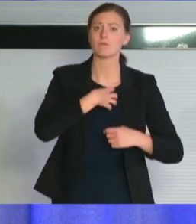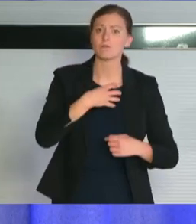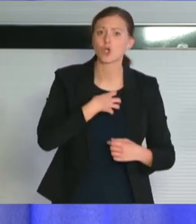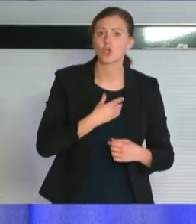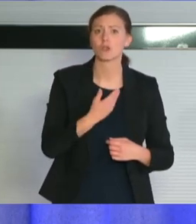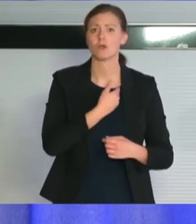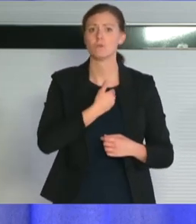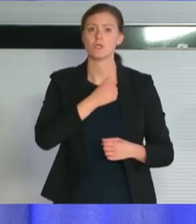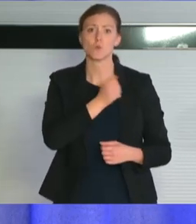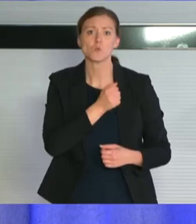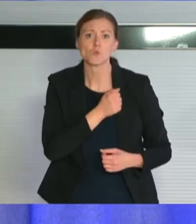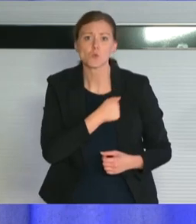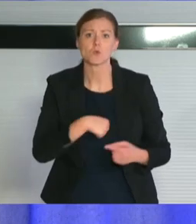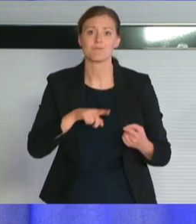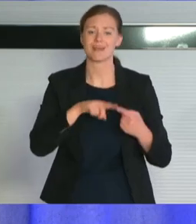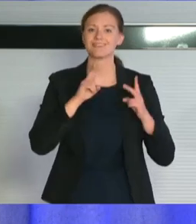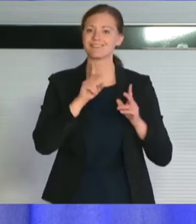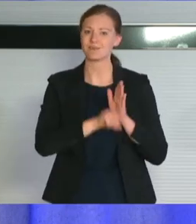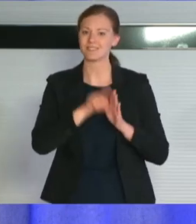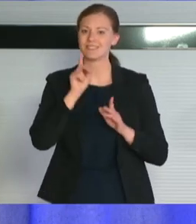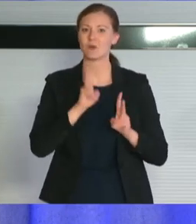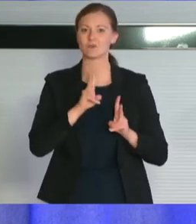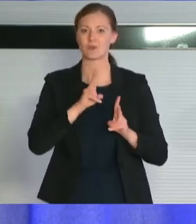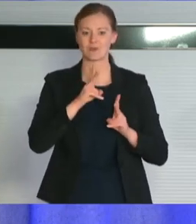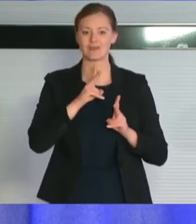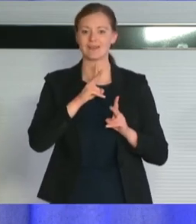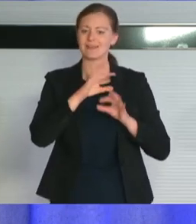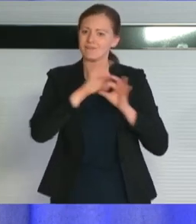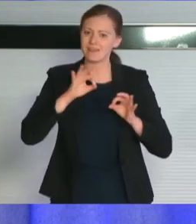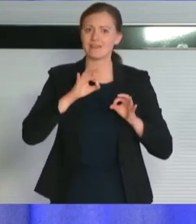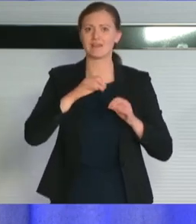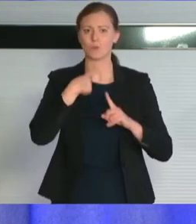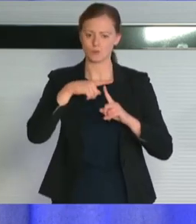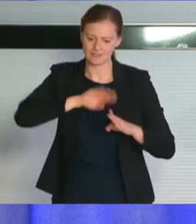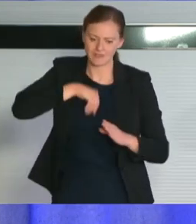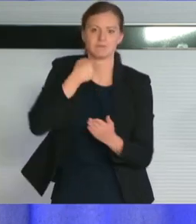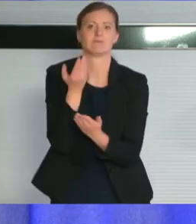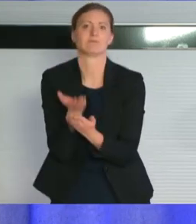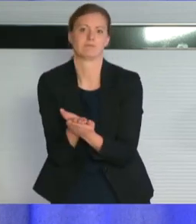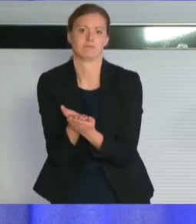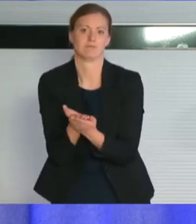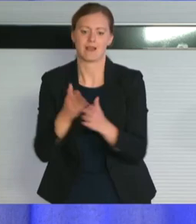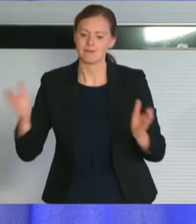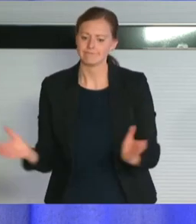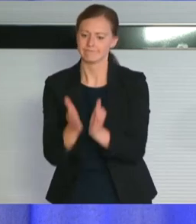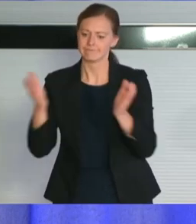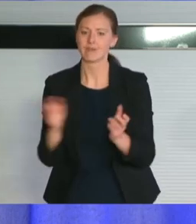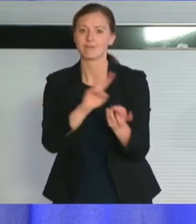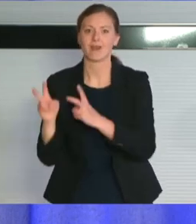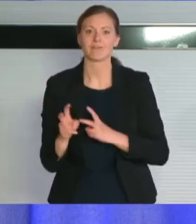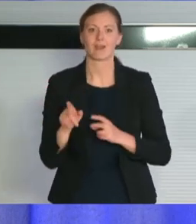får også frem det fineste i oss. Vår evne til å ta vare på hverandre, vår